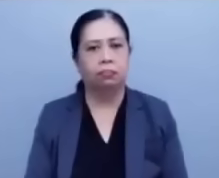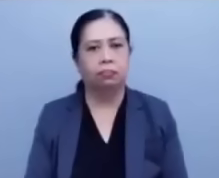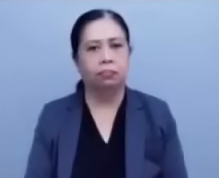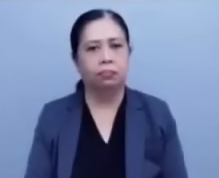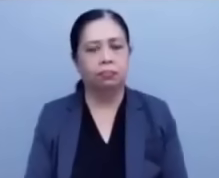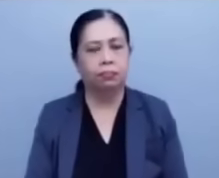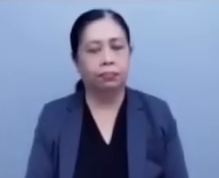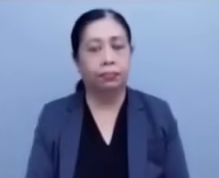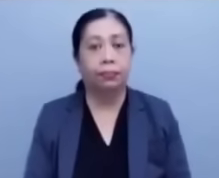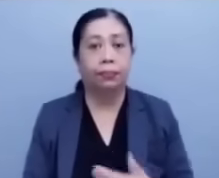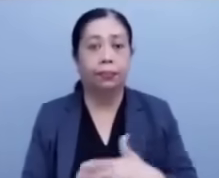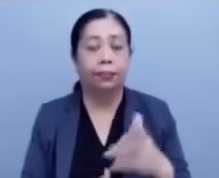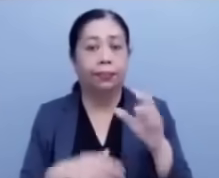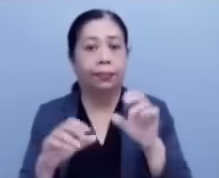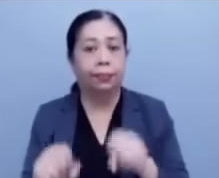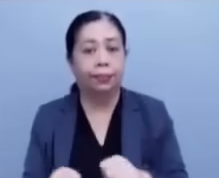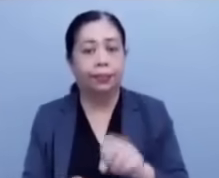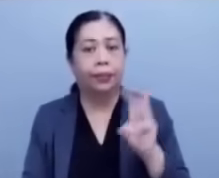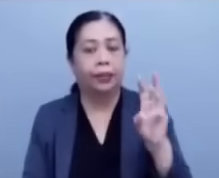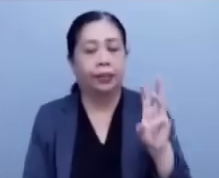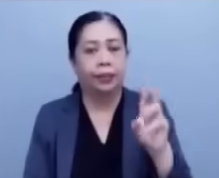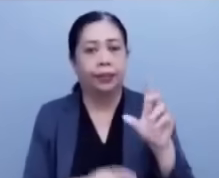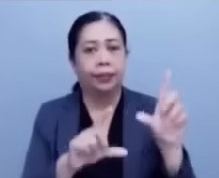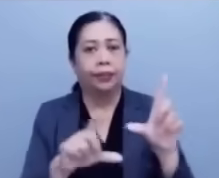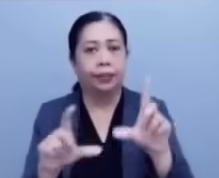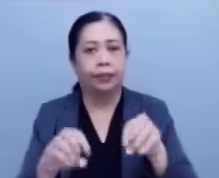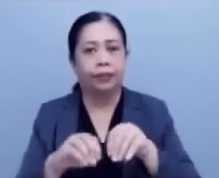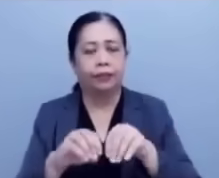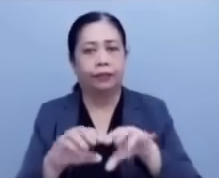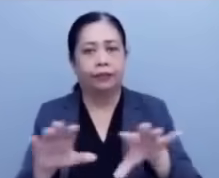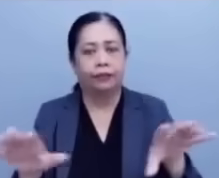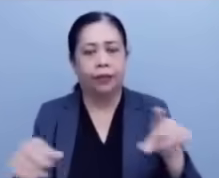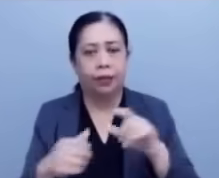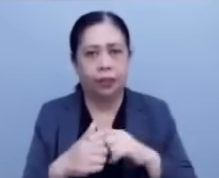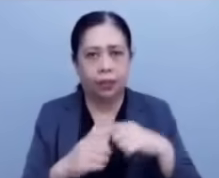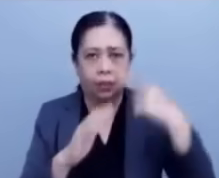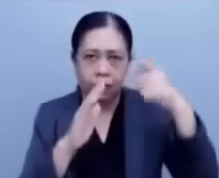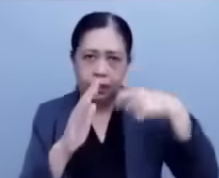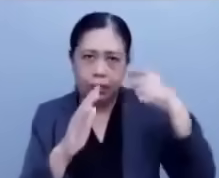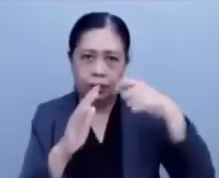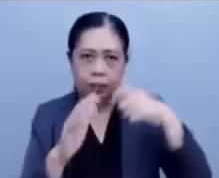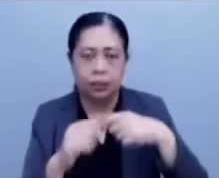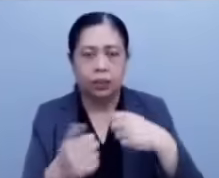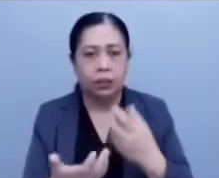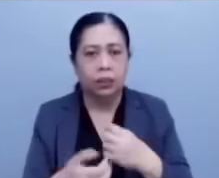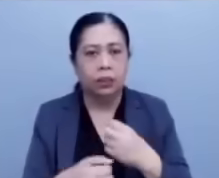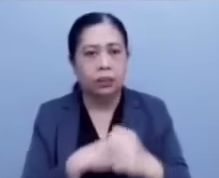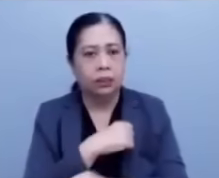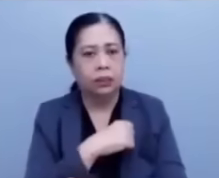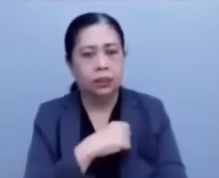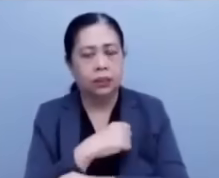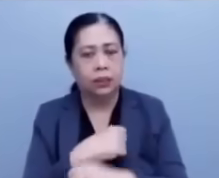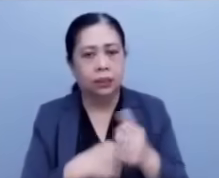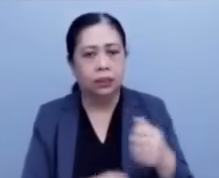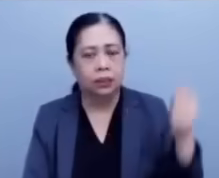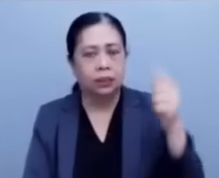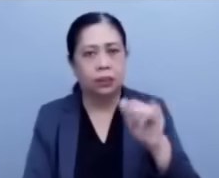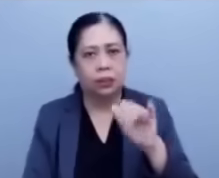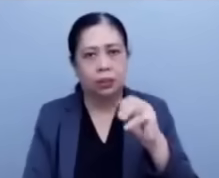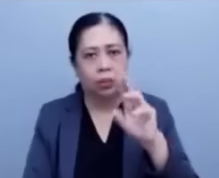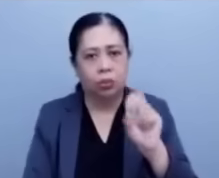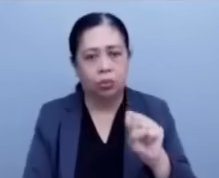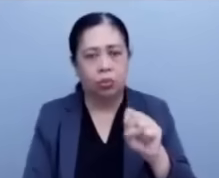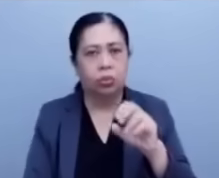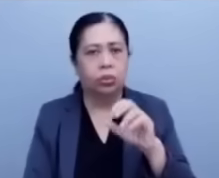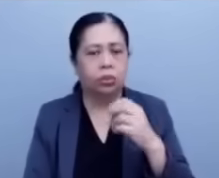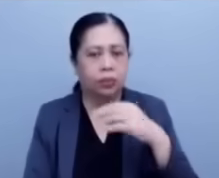Arestado na ang isa sa anim na suspect sa viral na pang-hold up sa Imus, Cavite. Ayon kay Imus City Police Chief Lieutenant Colonel Jack Angog,